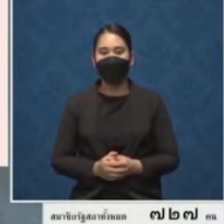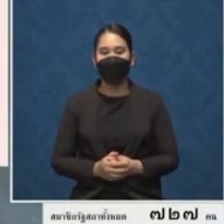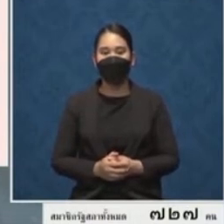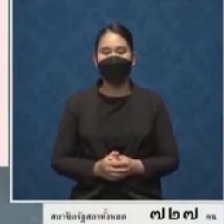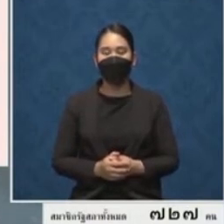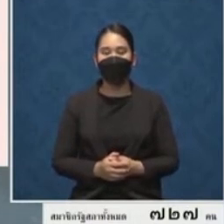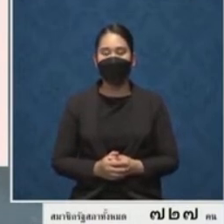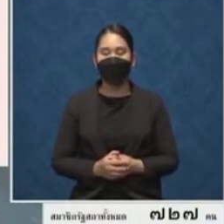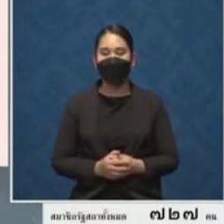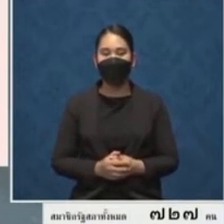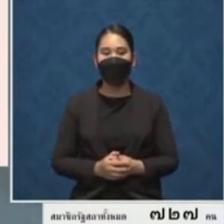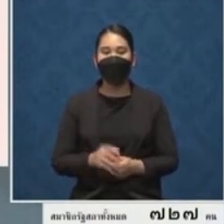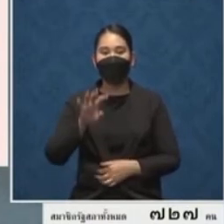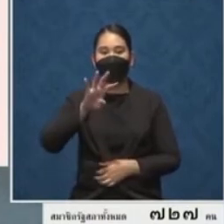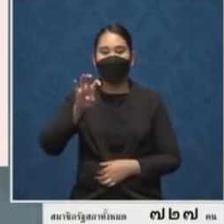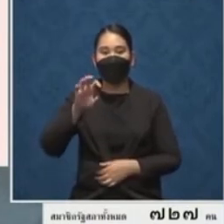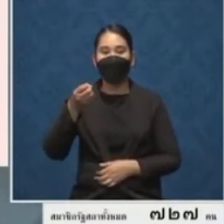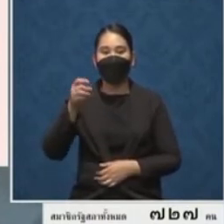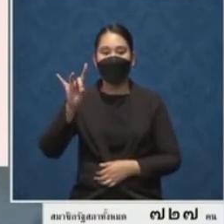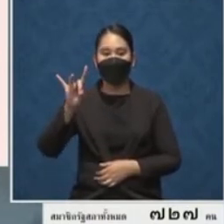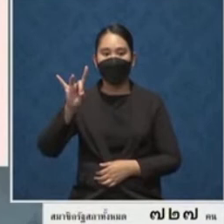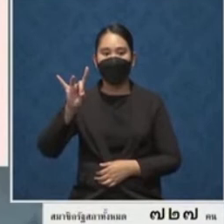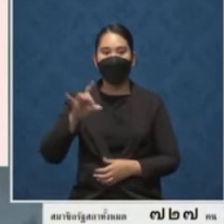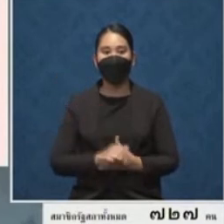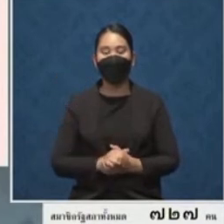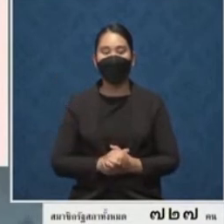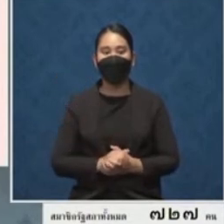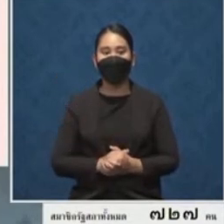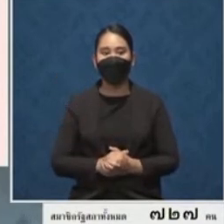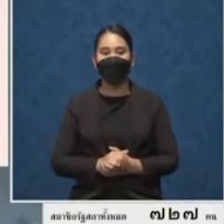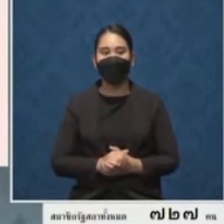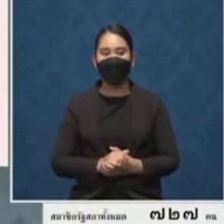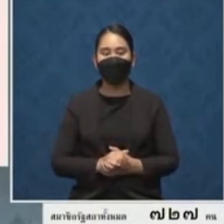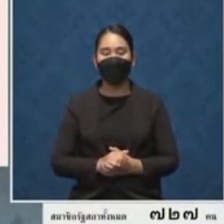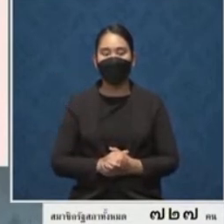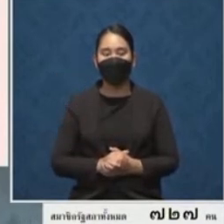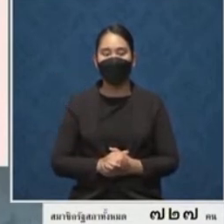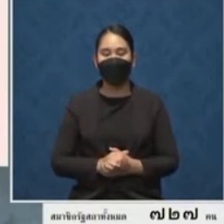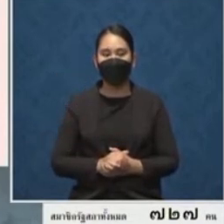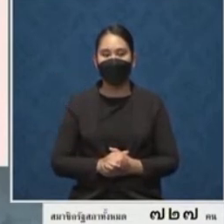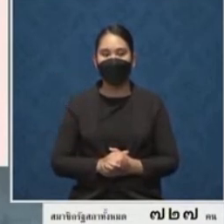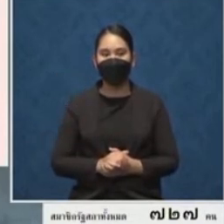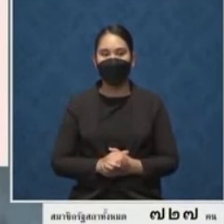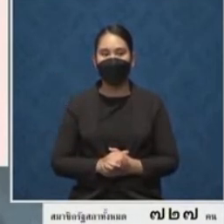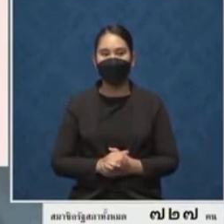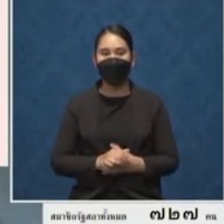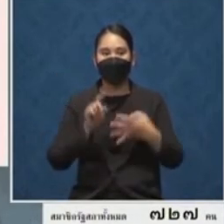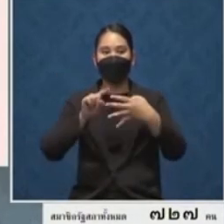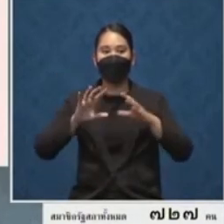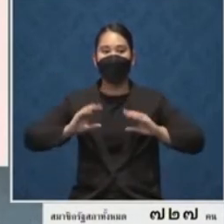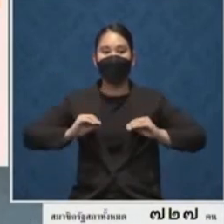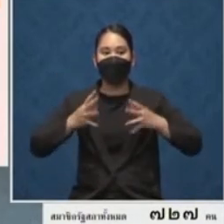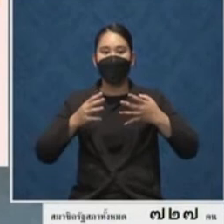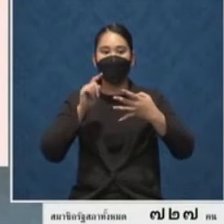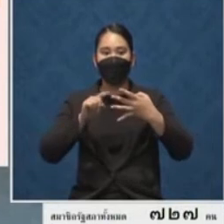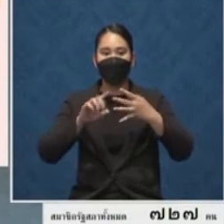418พันตำรวจเอกยุทธกรวงเวียน 1ไม่รับหลักการ2ไม่รับหลักการ